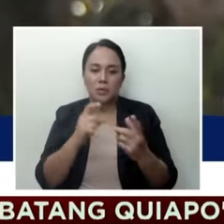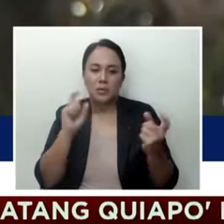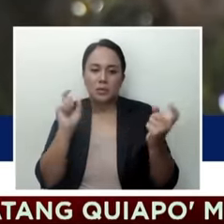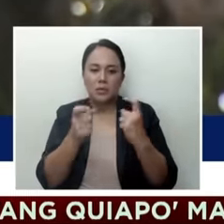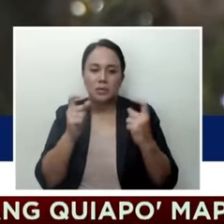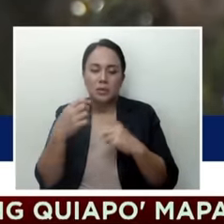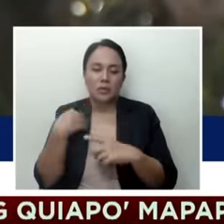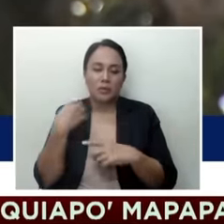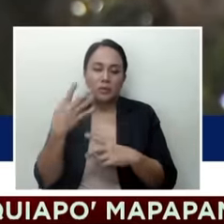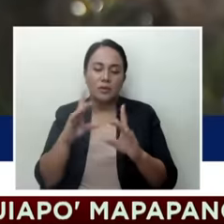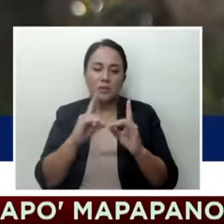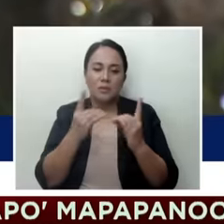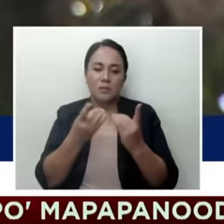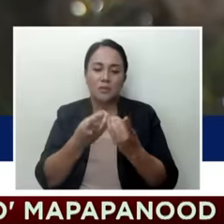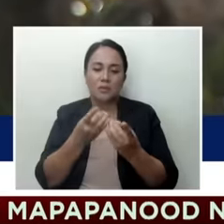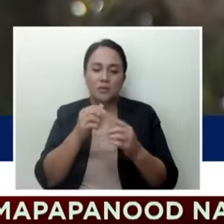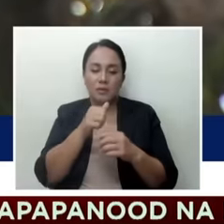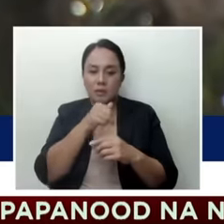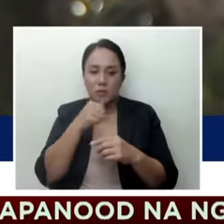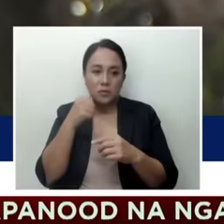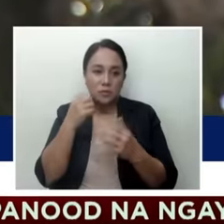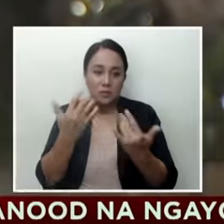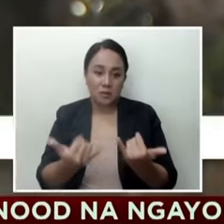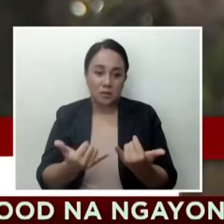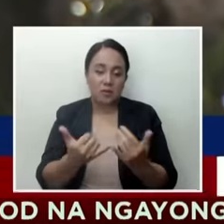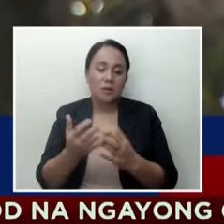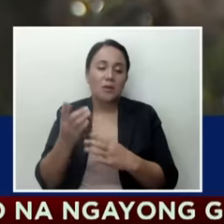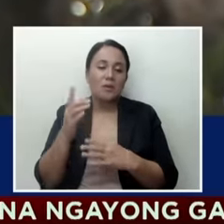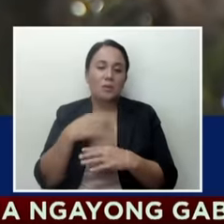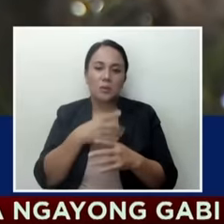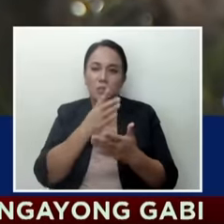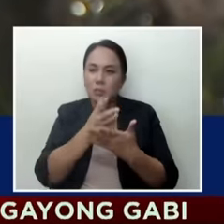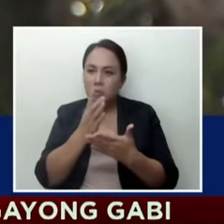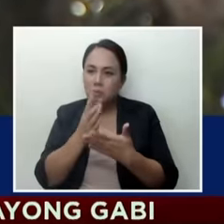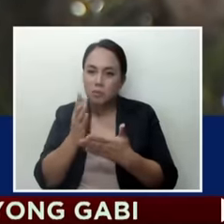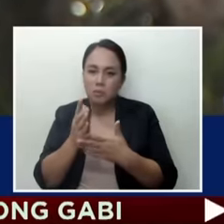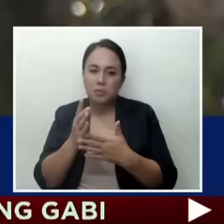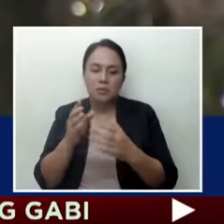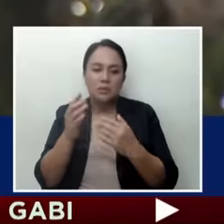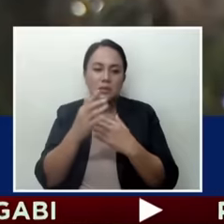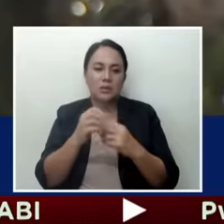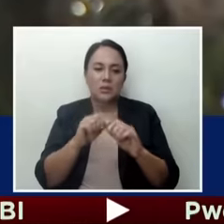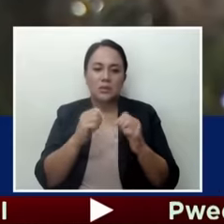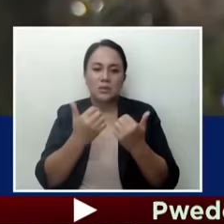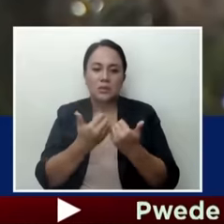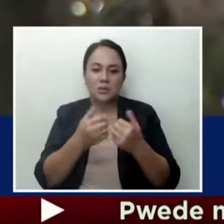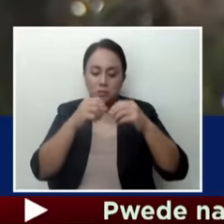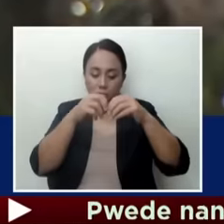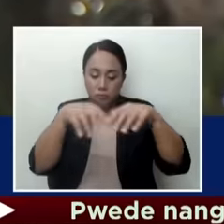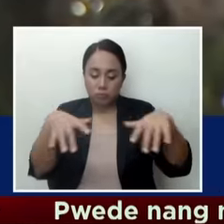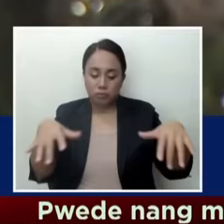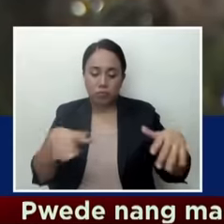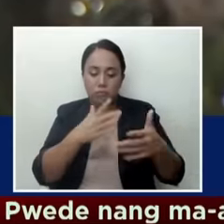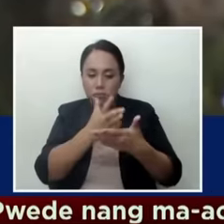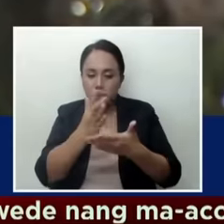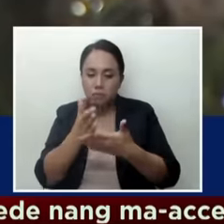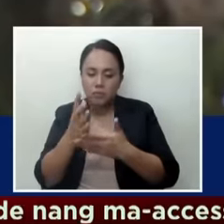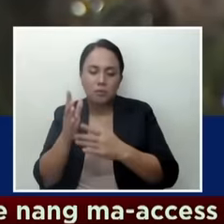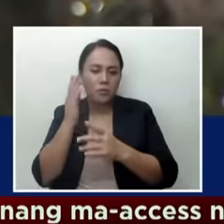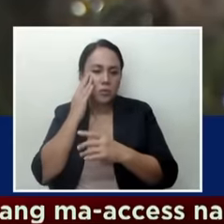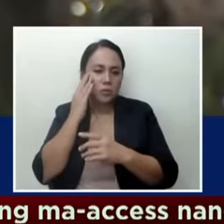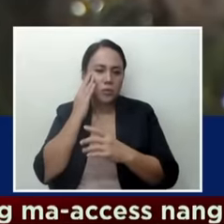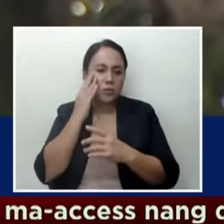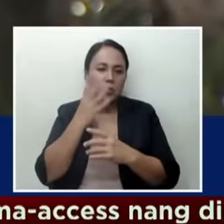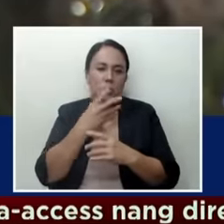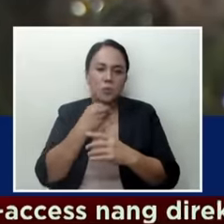opisyal ng Department of Agriculture sa ngayon. Mag-iikot muna siya sa mga ahensya sa ilalim ng kagawaran para mas makilala pa ang